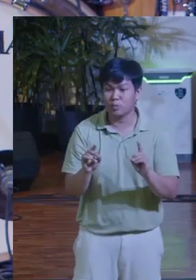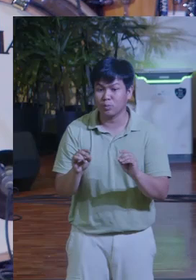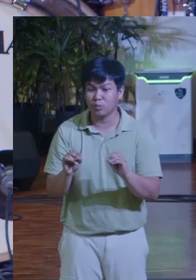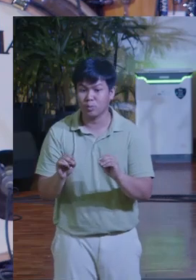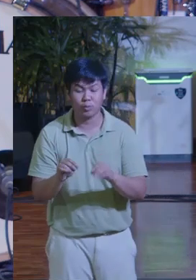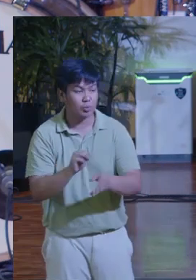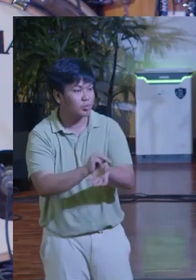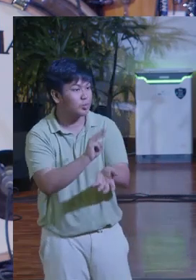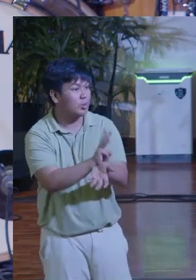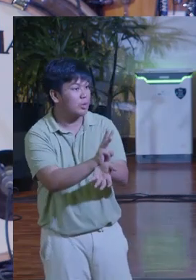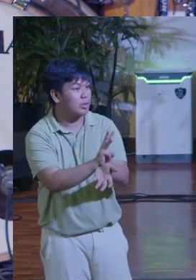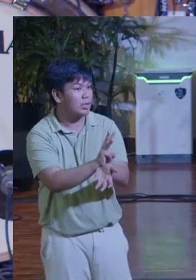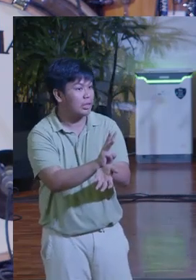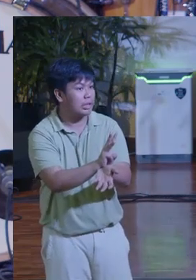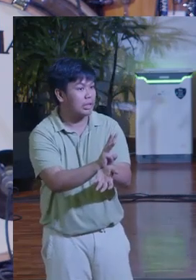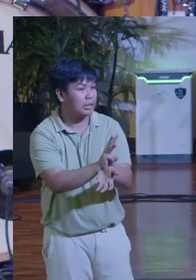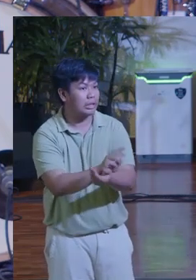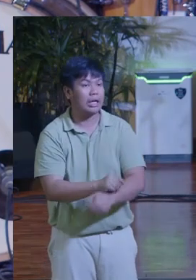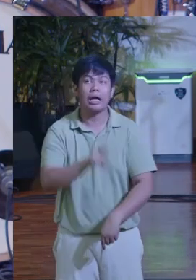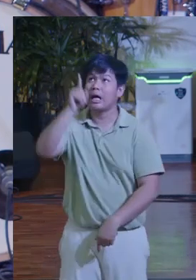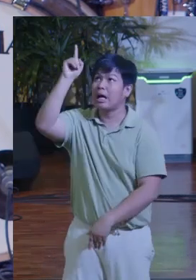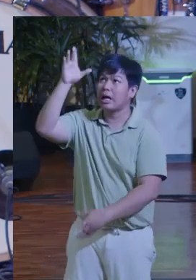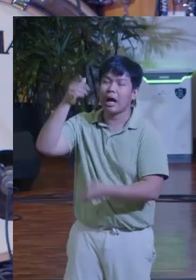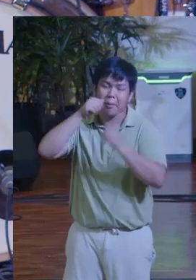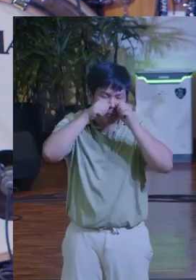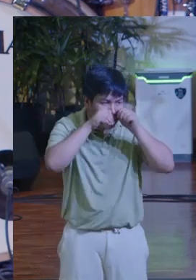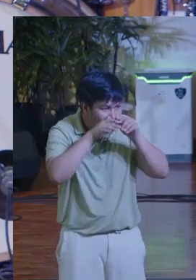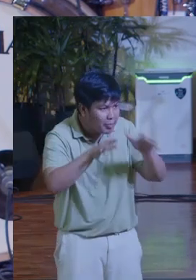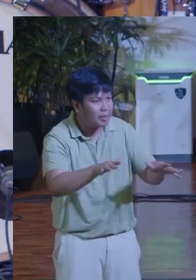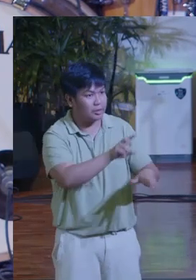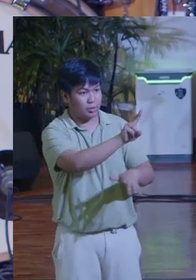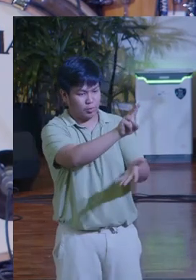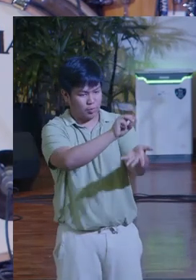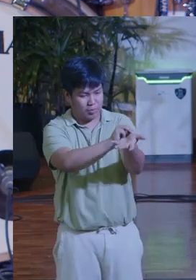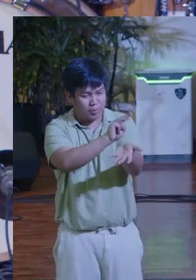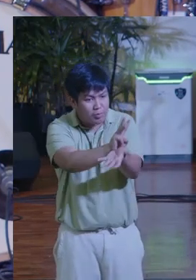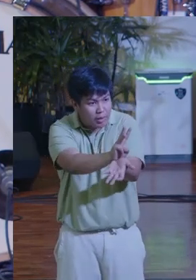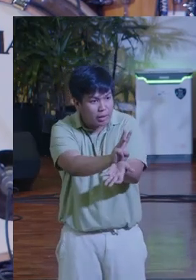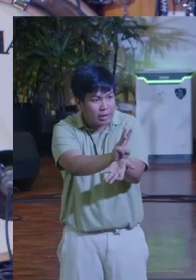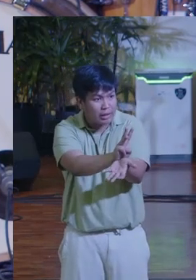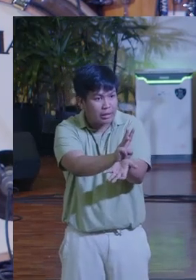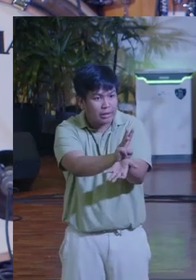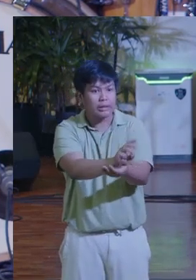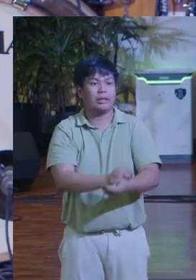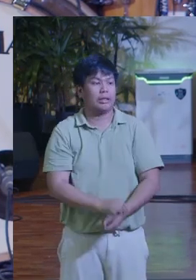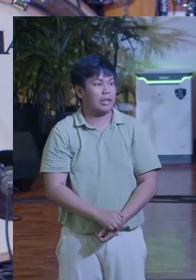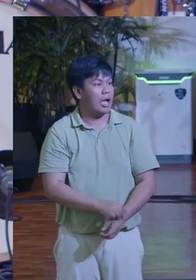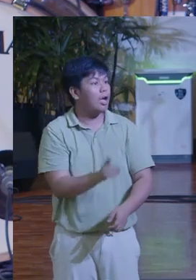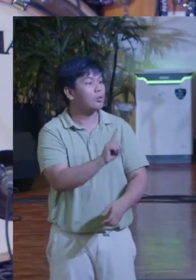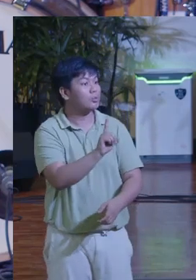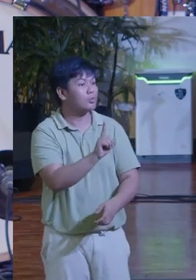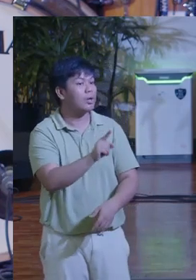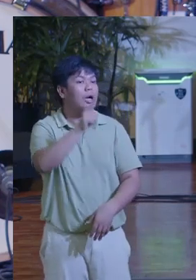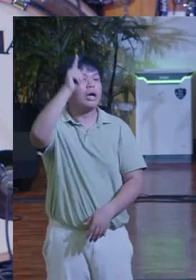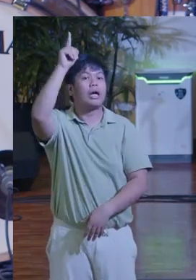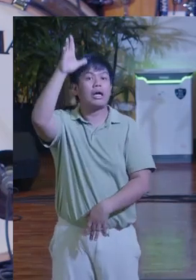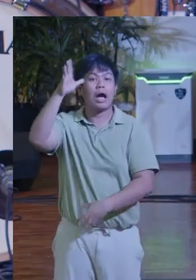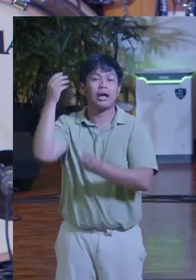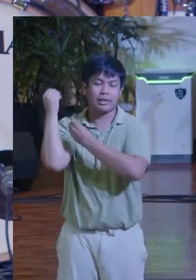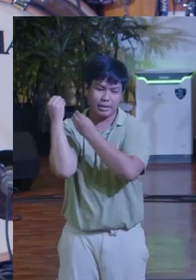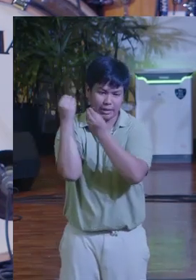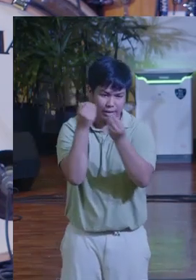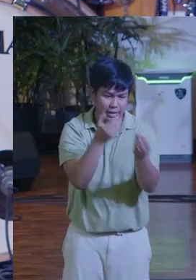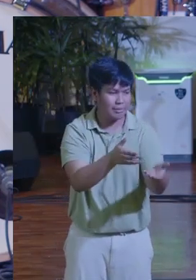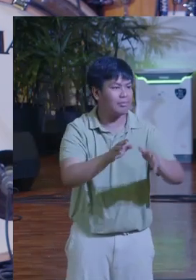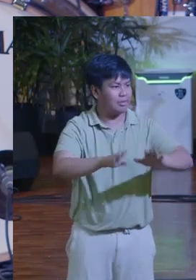people multiplied and grew very strong. And because the midwives feared God, He gave them